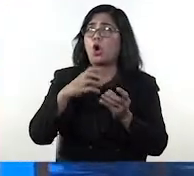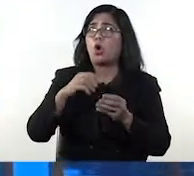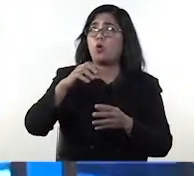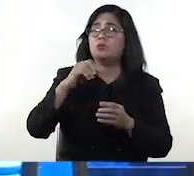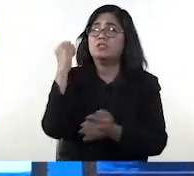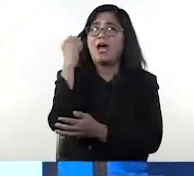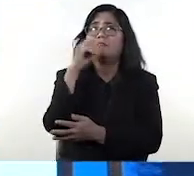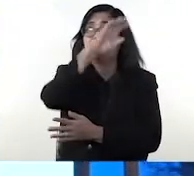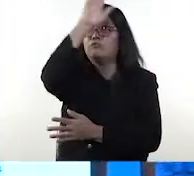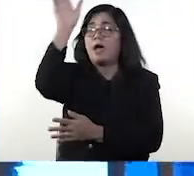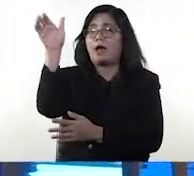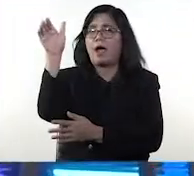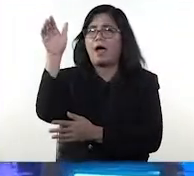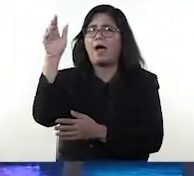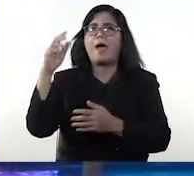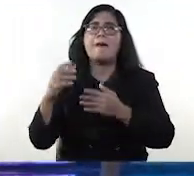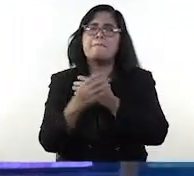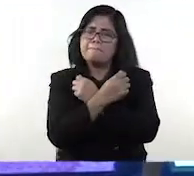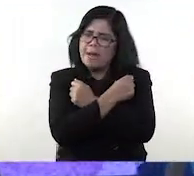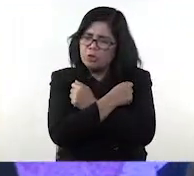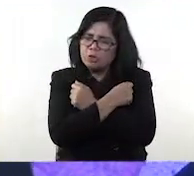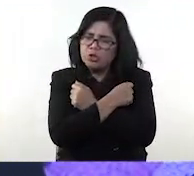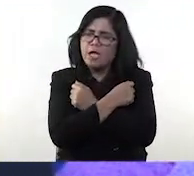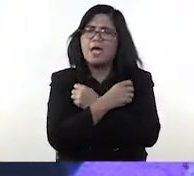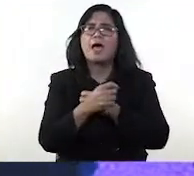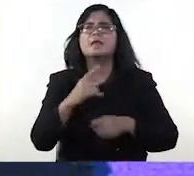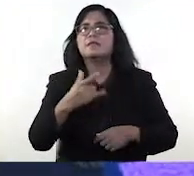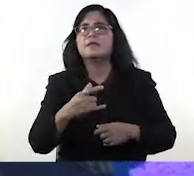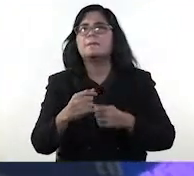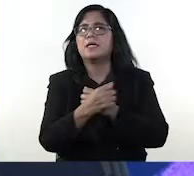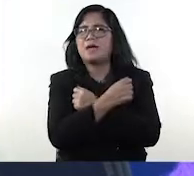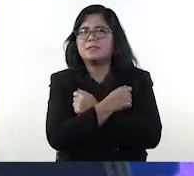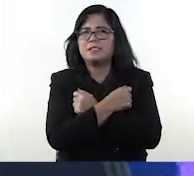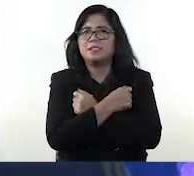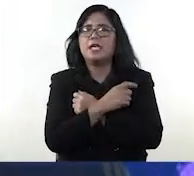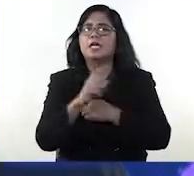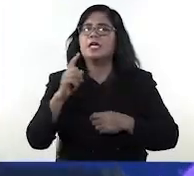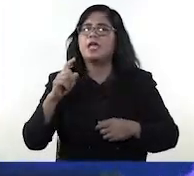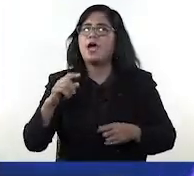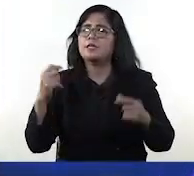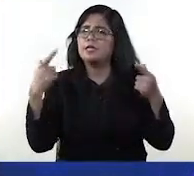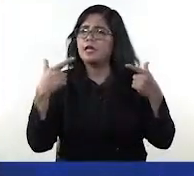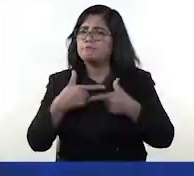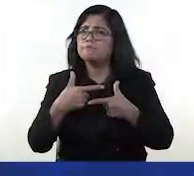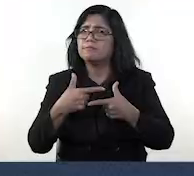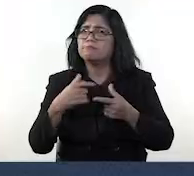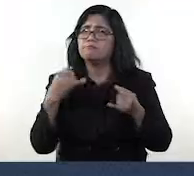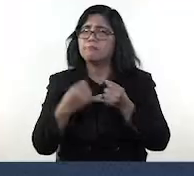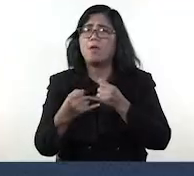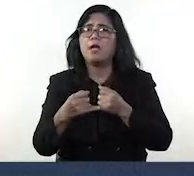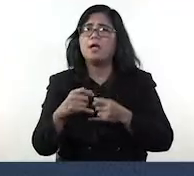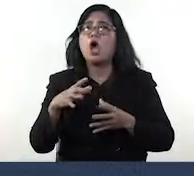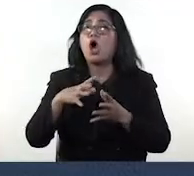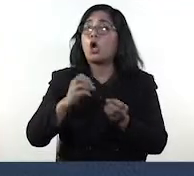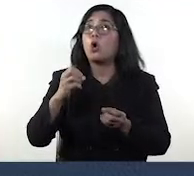kita kasihi Hai roh jahat yang membuat manusia itu menjadi jahat yang harus kita tolak dan kita putuskan